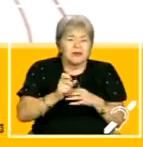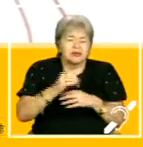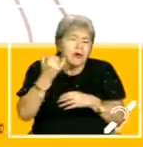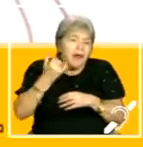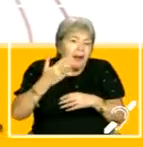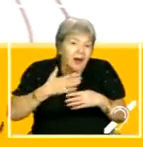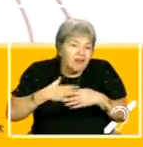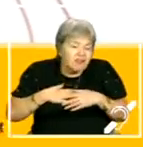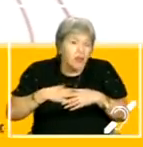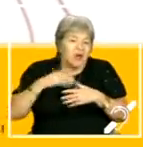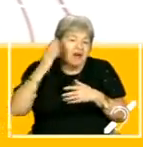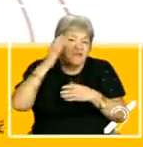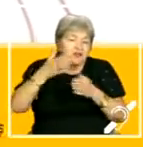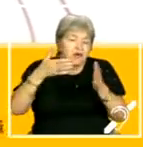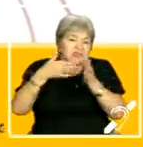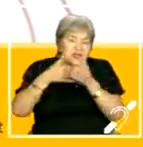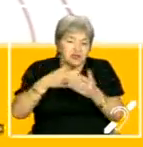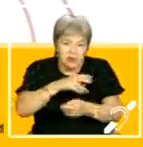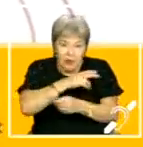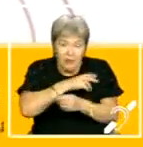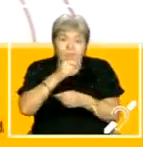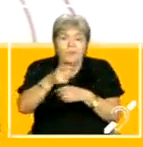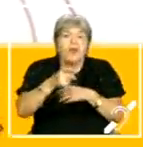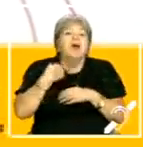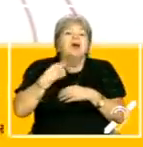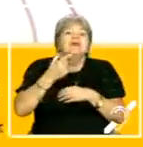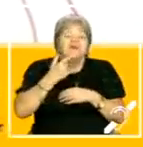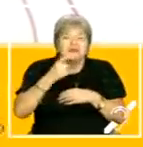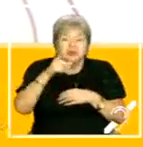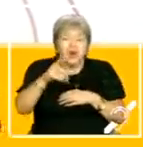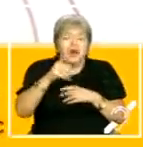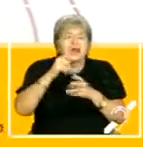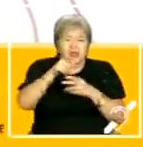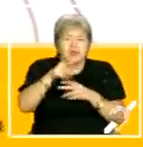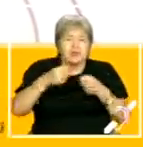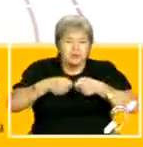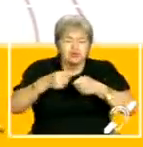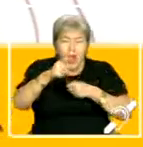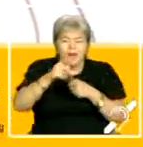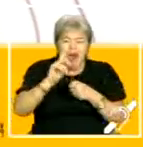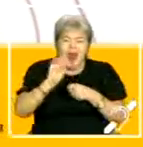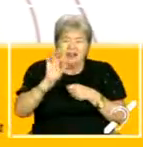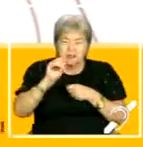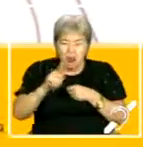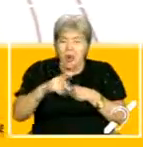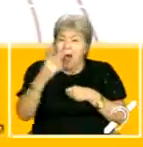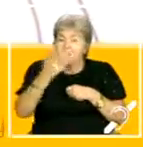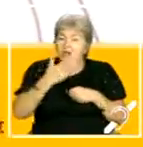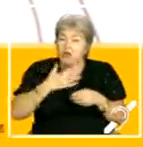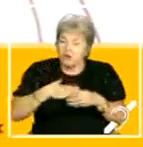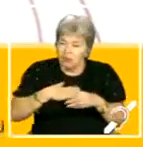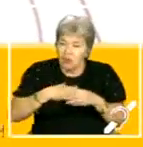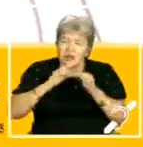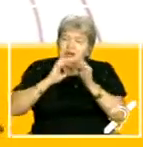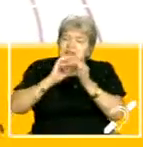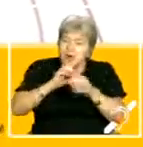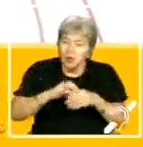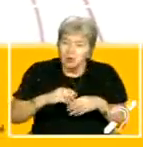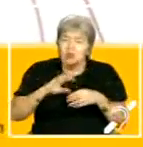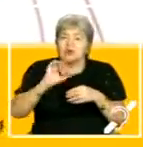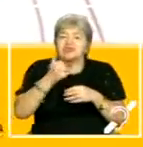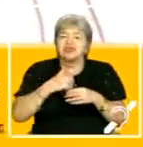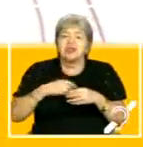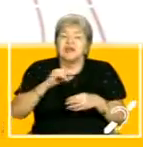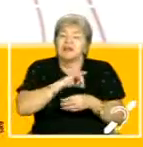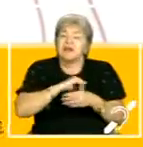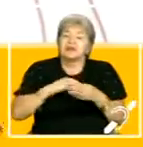există această dezbatere, Dominic Friț și Elena Lasconi. Amândoi sunt buni și pentru a conduce și pentru a motiva și mobiliza oameni și